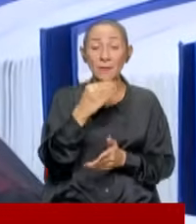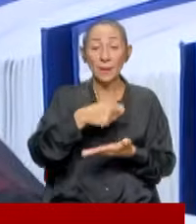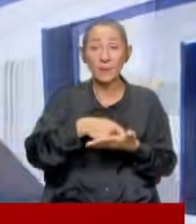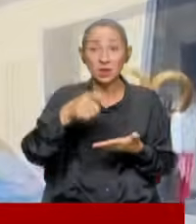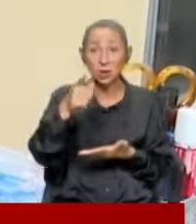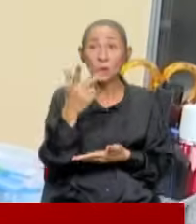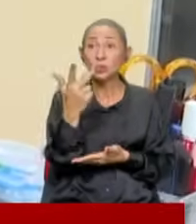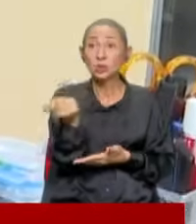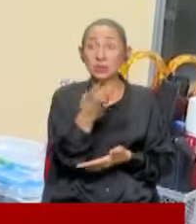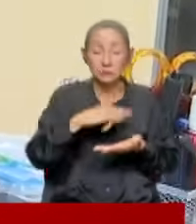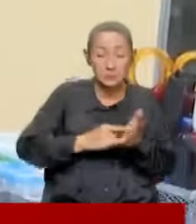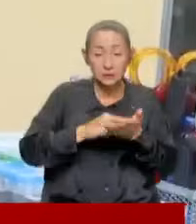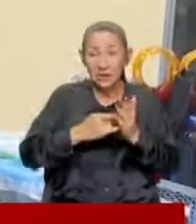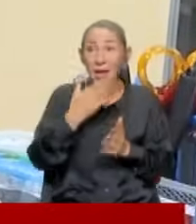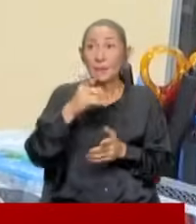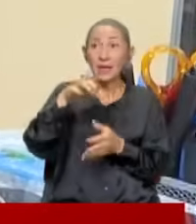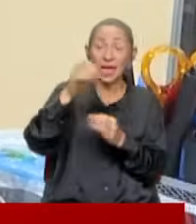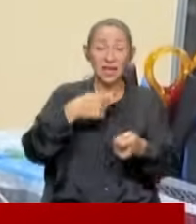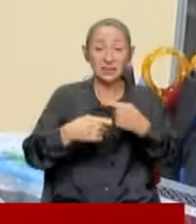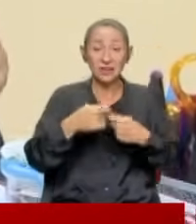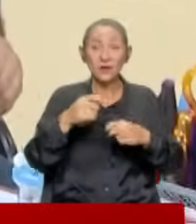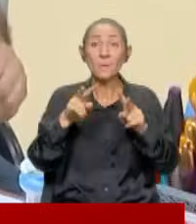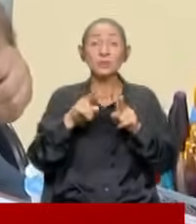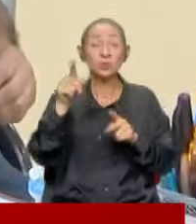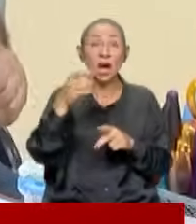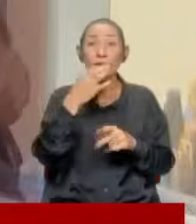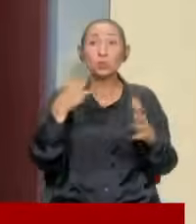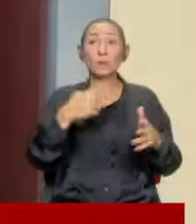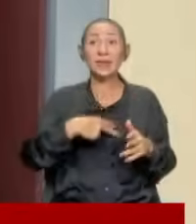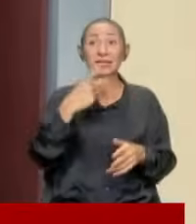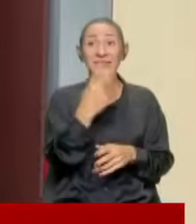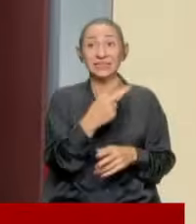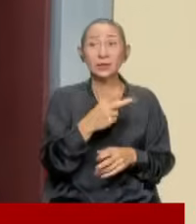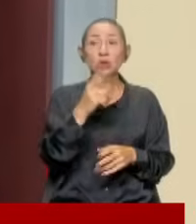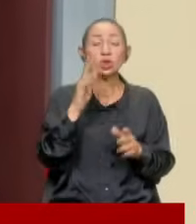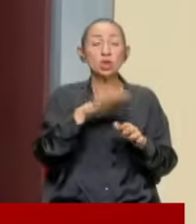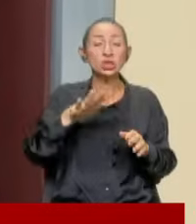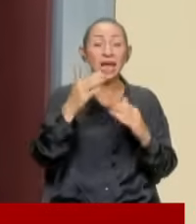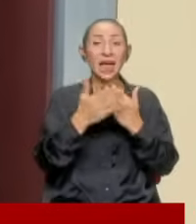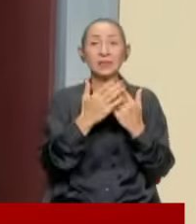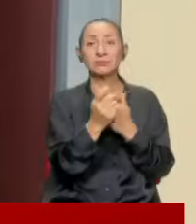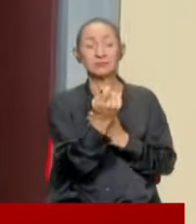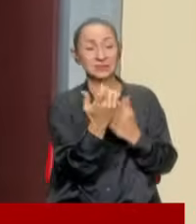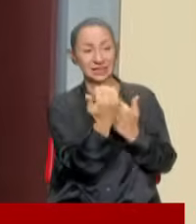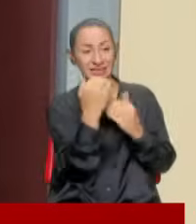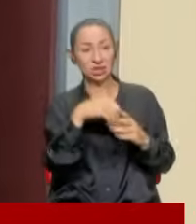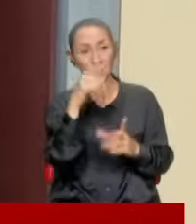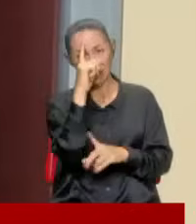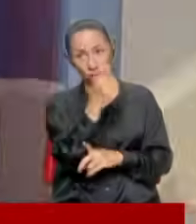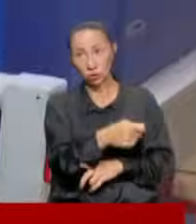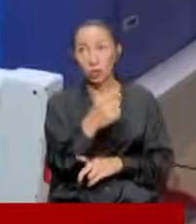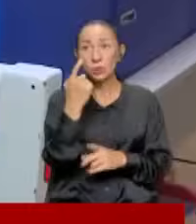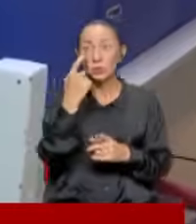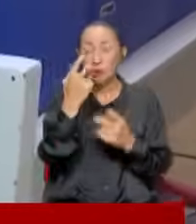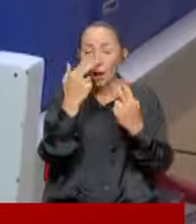emekli maaşıyla 3 kişi geçindiren emekli esnaf Mesut güvenir Ankara Büyükşehir Belediyesinden sosyal yardım desteği alabilmek için başvurdu